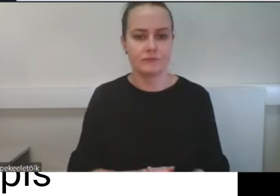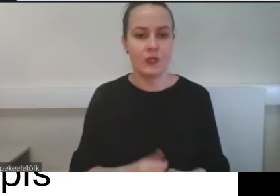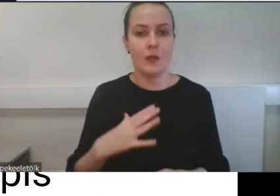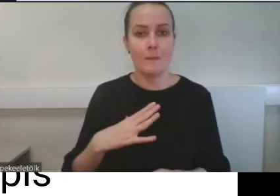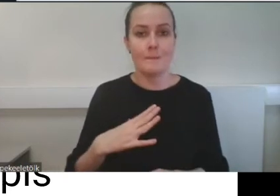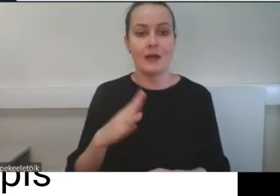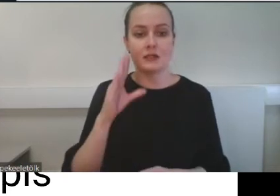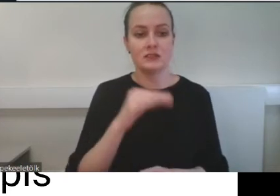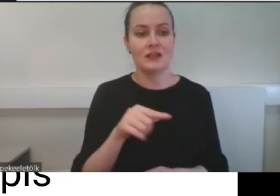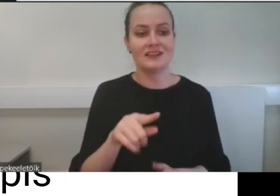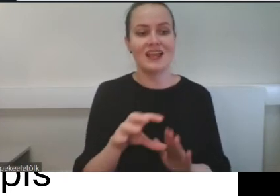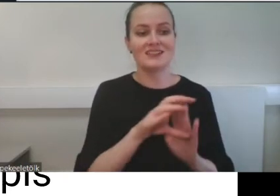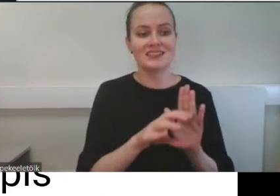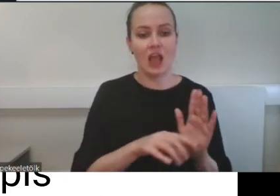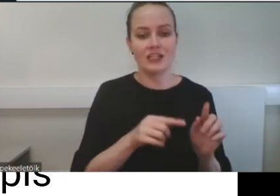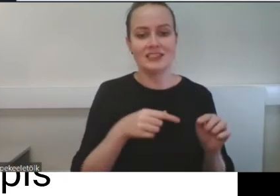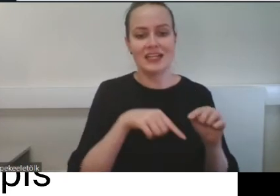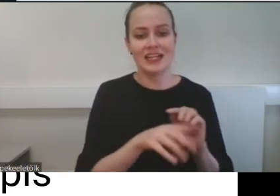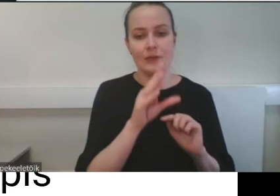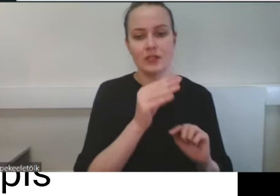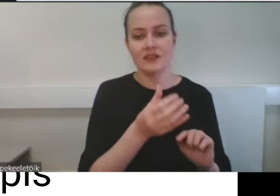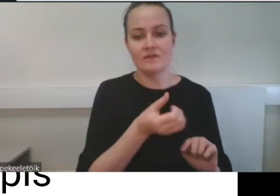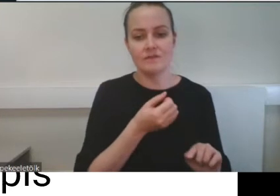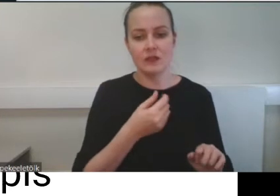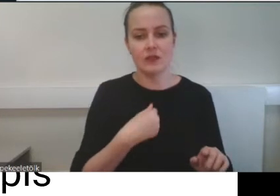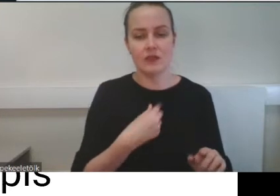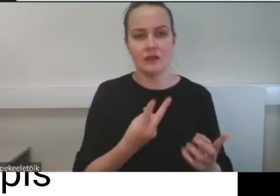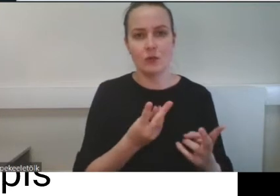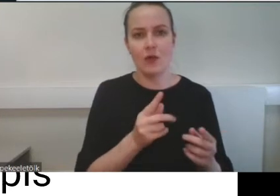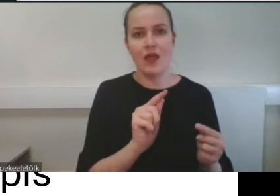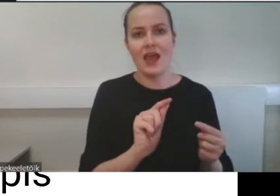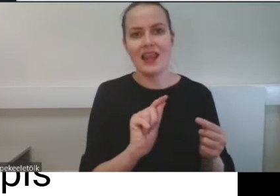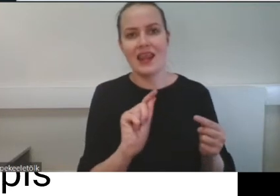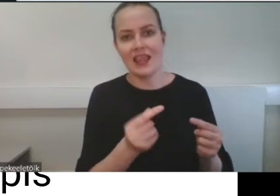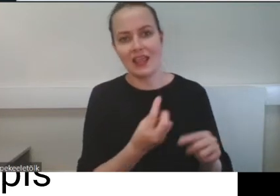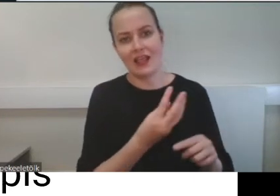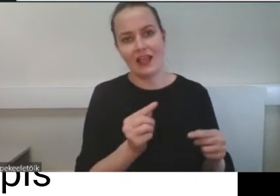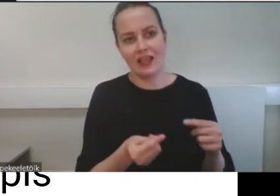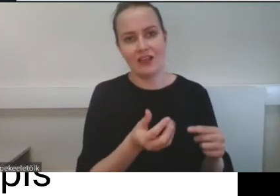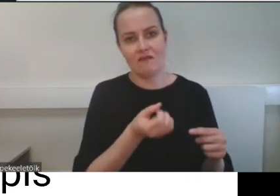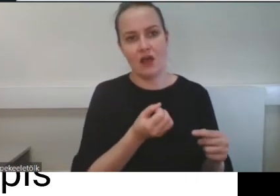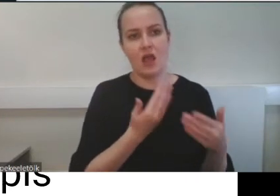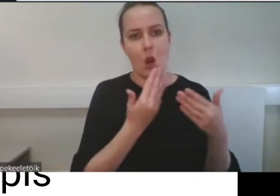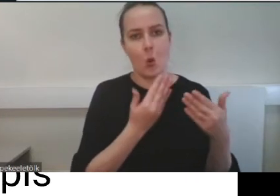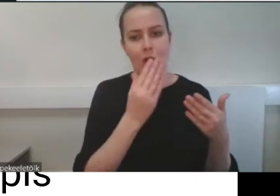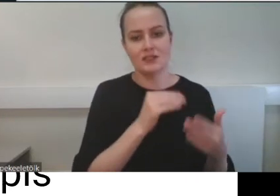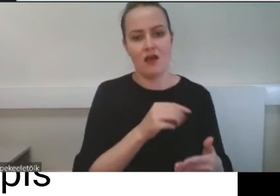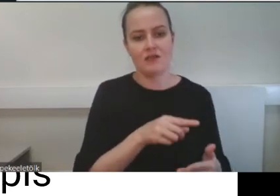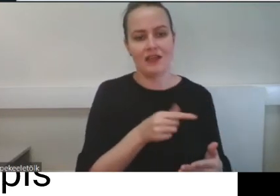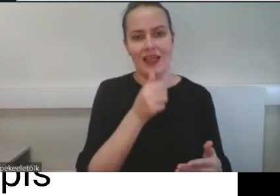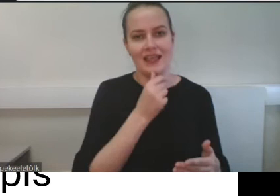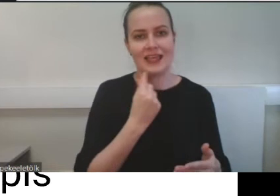Ja kuna meil luhtus puudega inimeste uuring, ametliku puudega inimeste